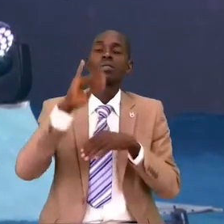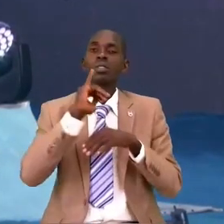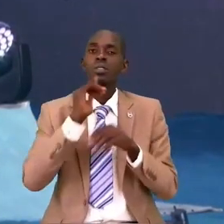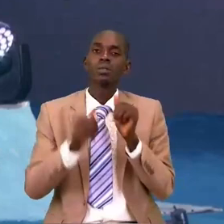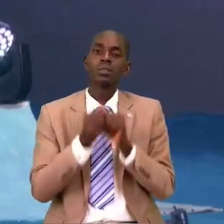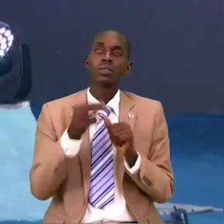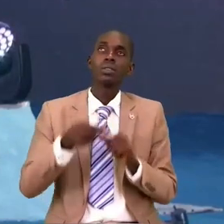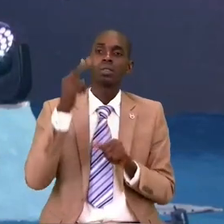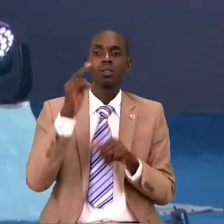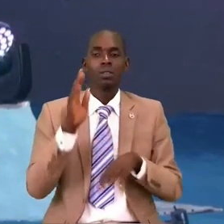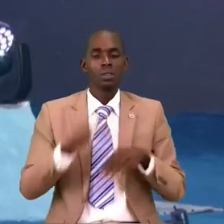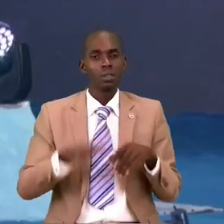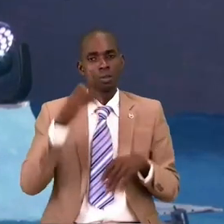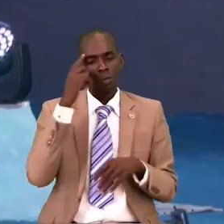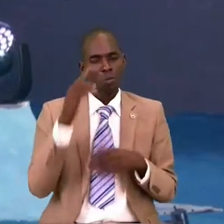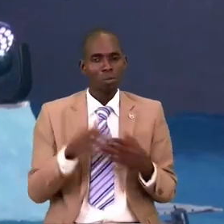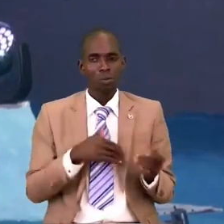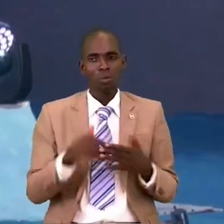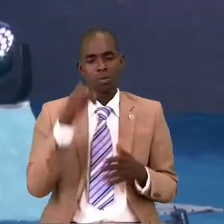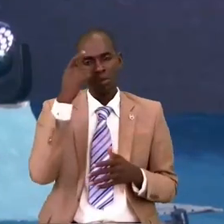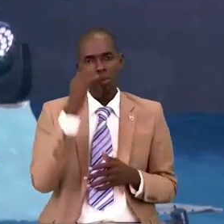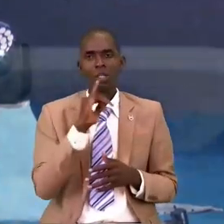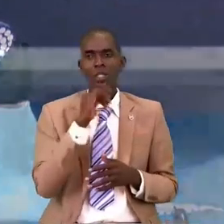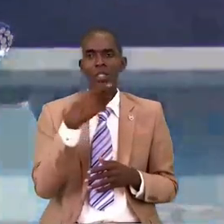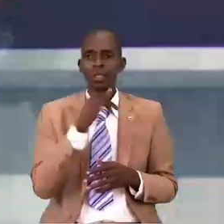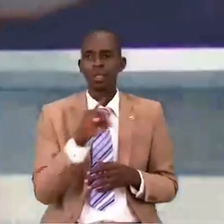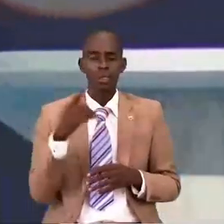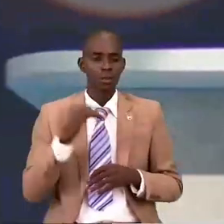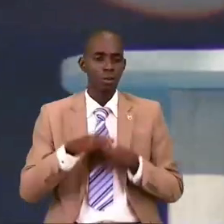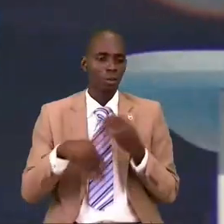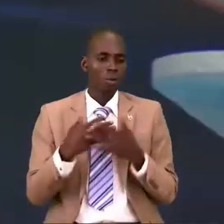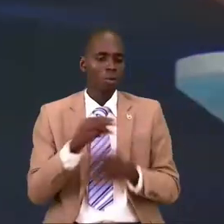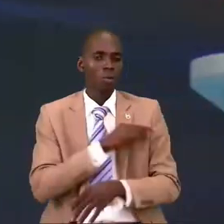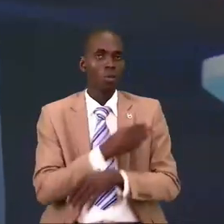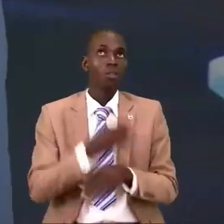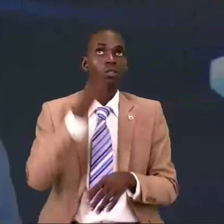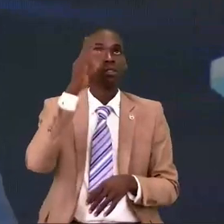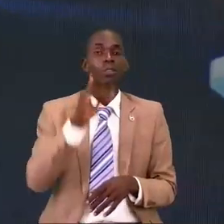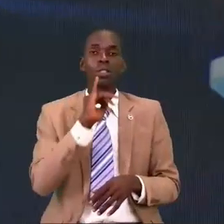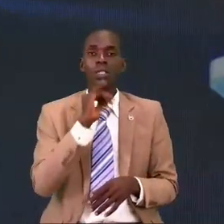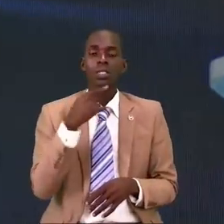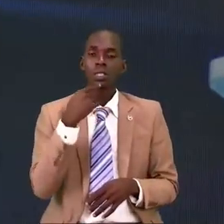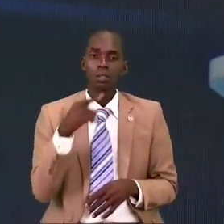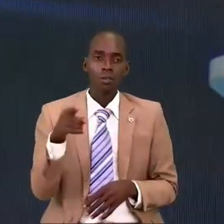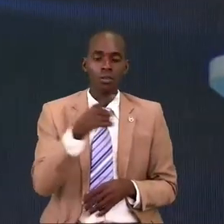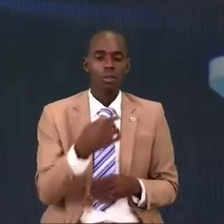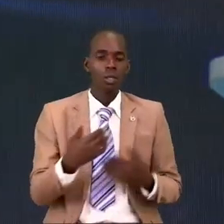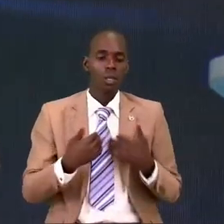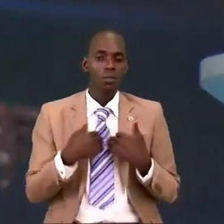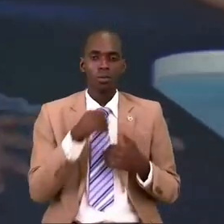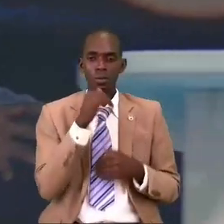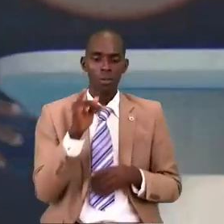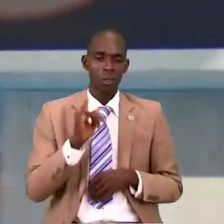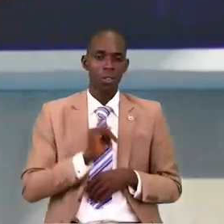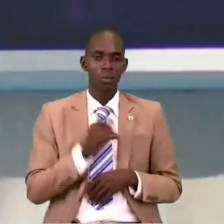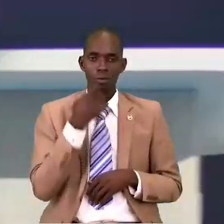dit, ne t'ai-je pas donné cet ordre? Parfois, c'est ceux autour de toi. Parce que tu sais,